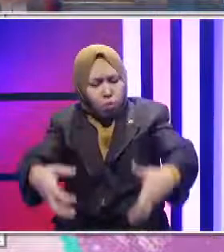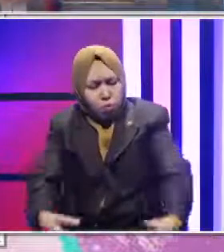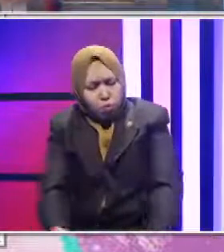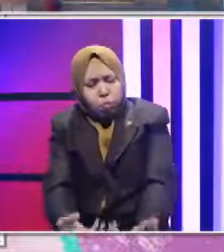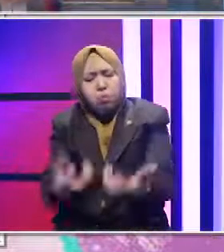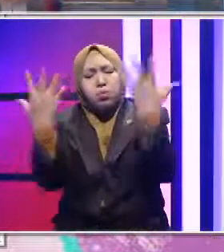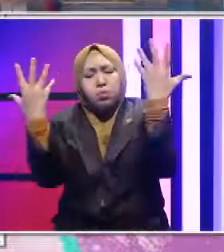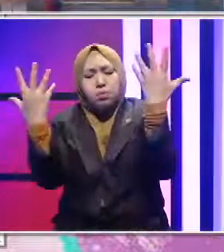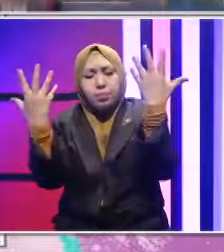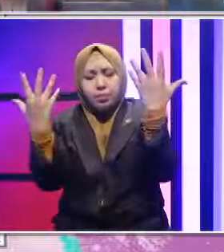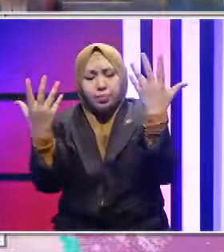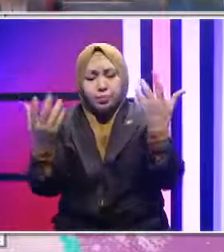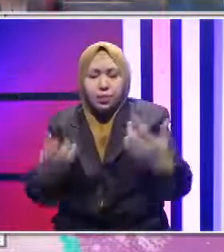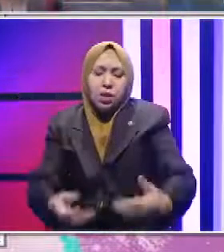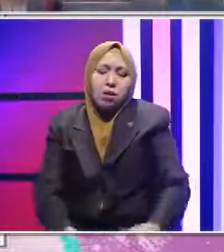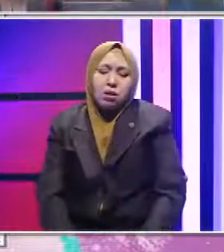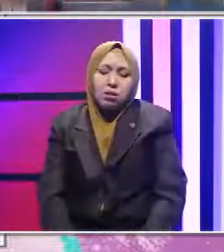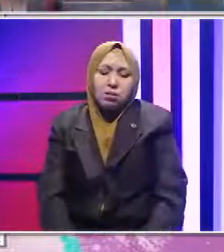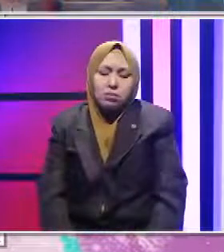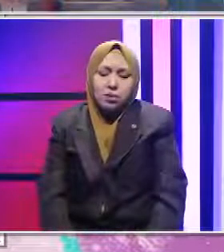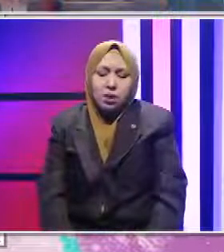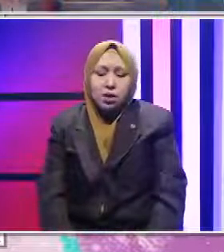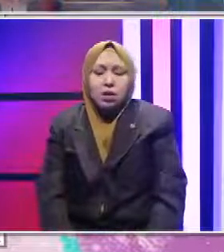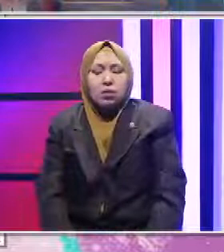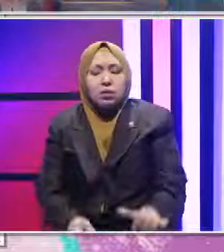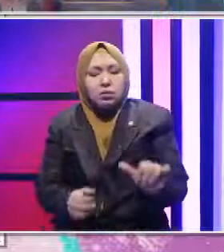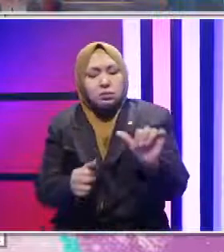القبور بعثرت